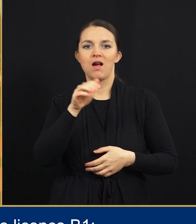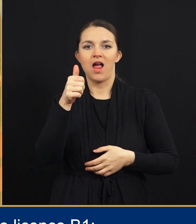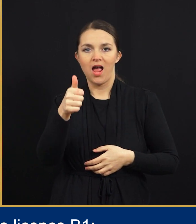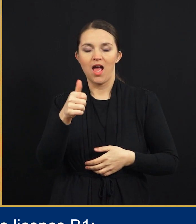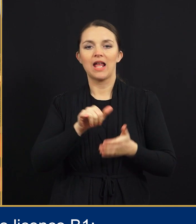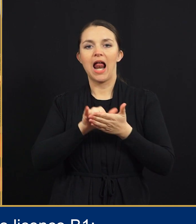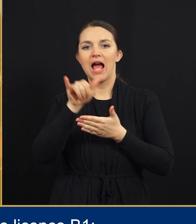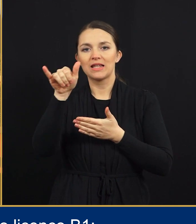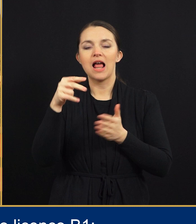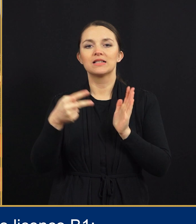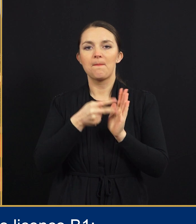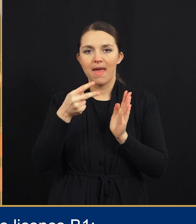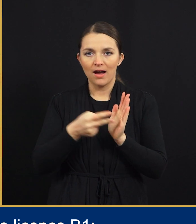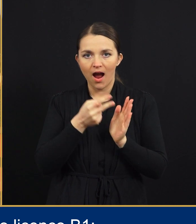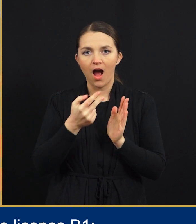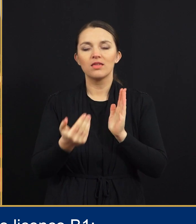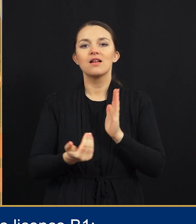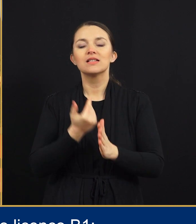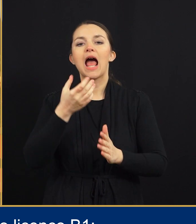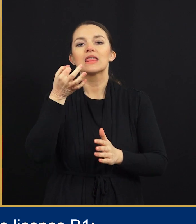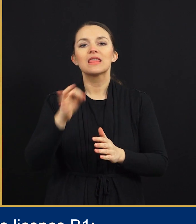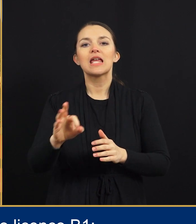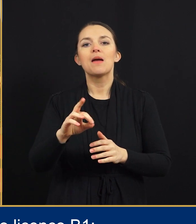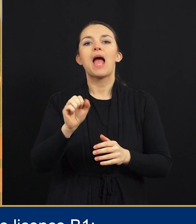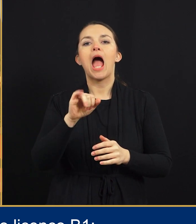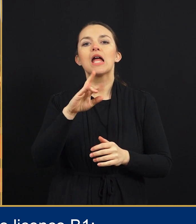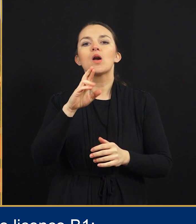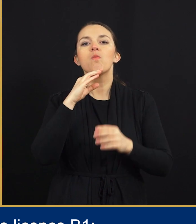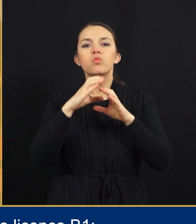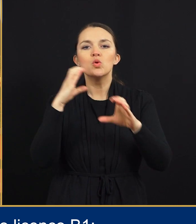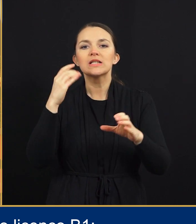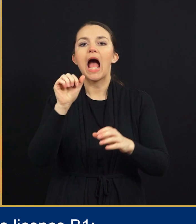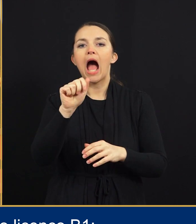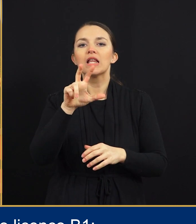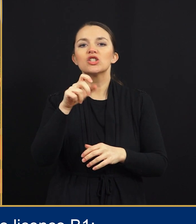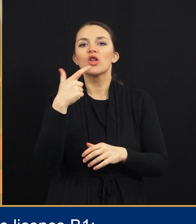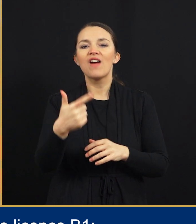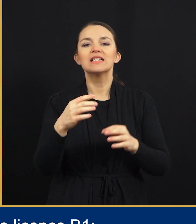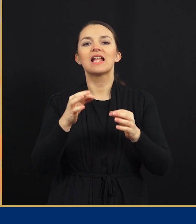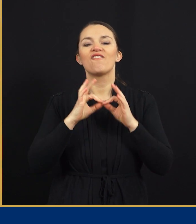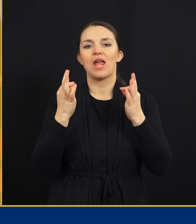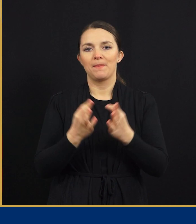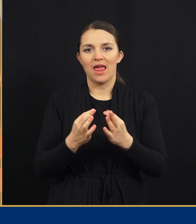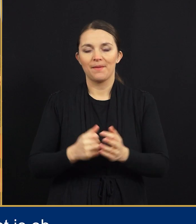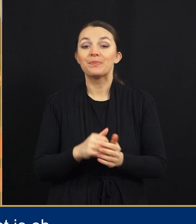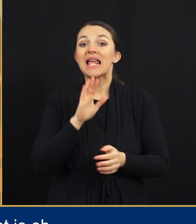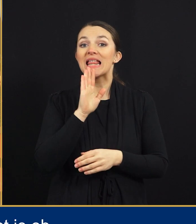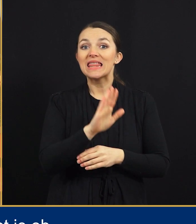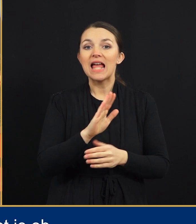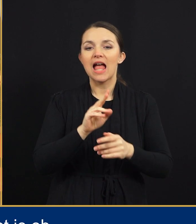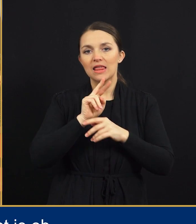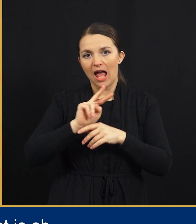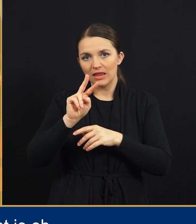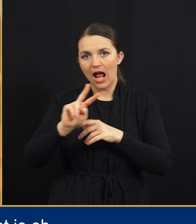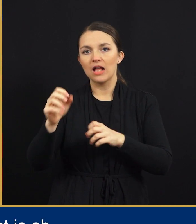B1 letalski mehanik za tip Airbus A320 Family. Njena